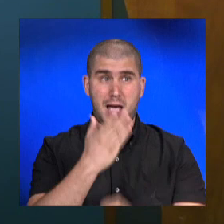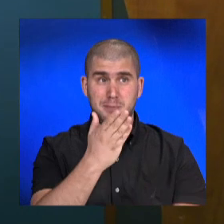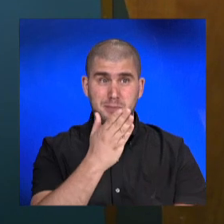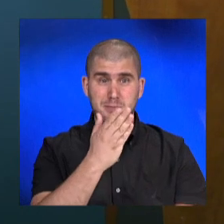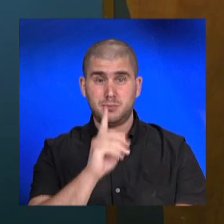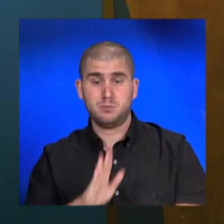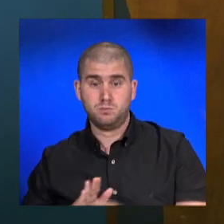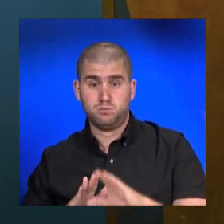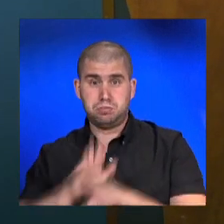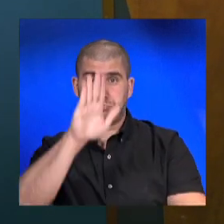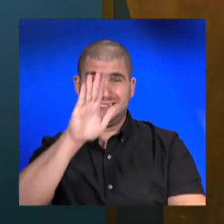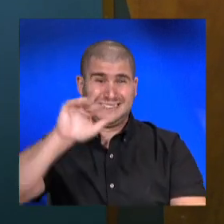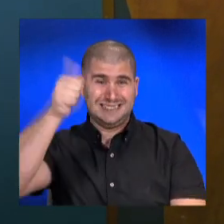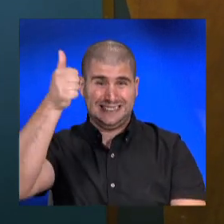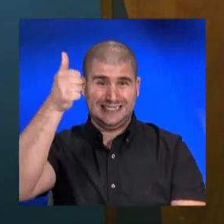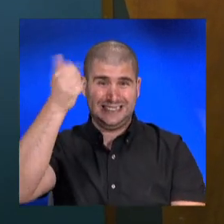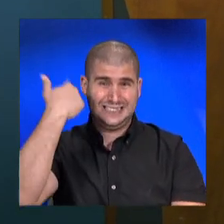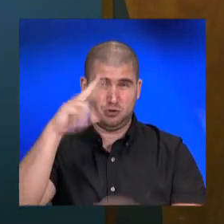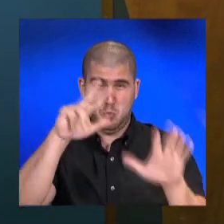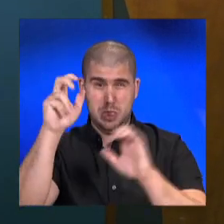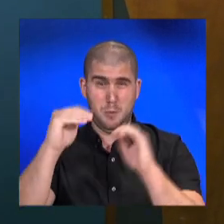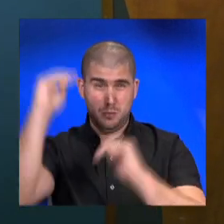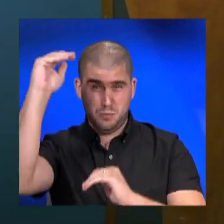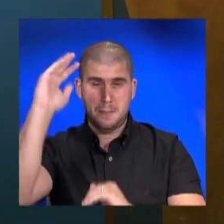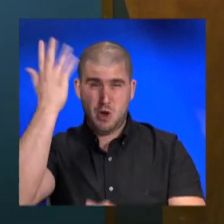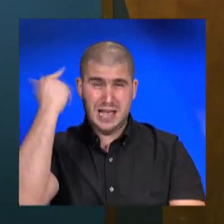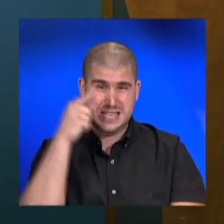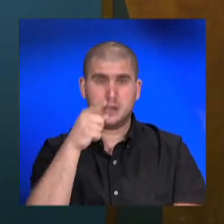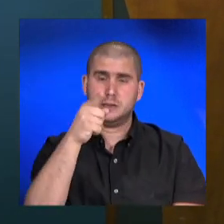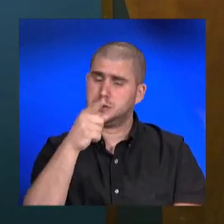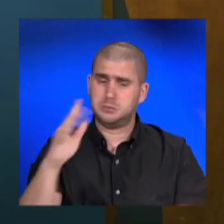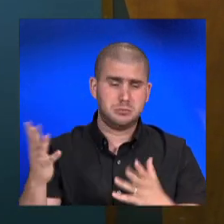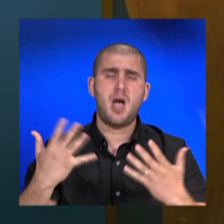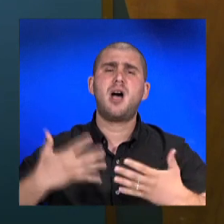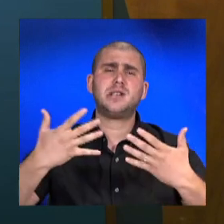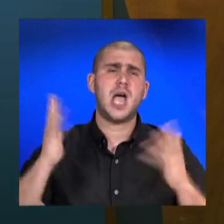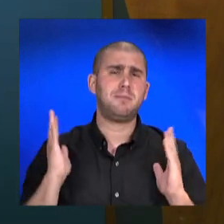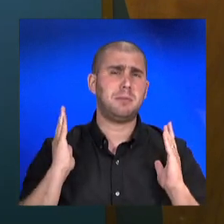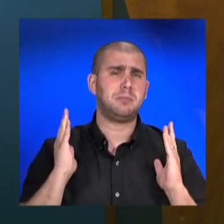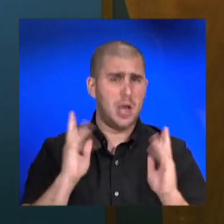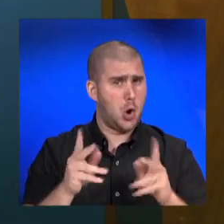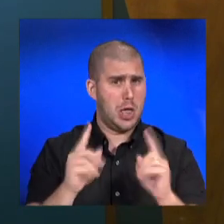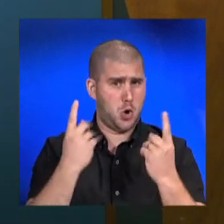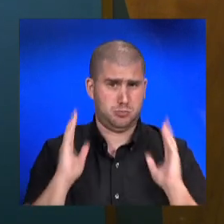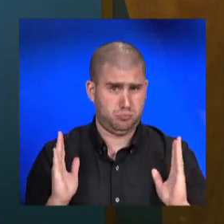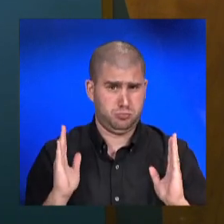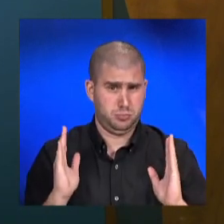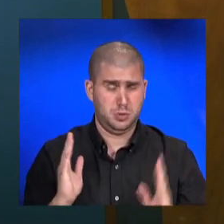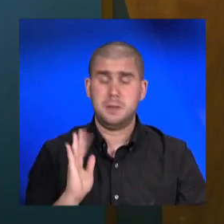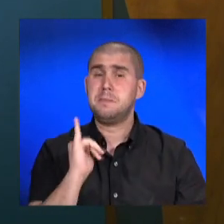לשיא, מה שהיה כאן, הוא מרחק של 10 ימים. כלומר, אנחנו לא יכולים